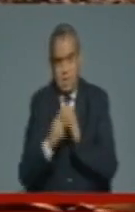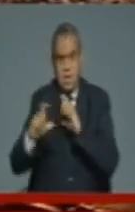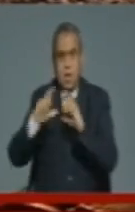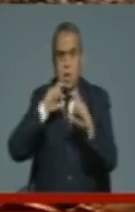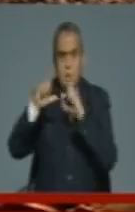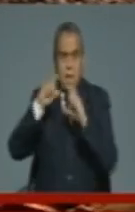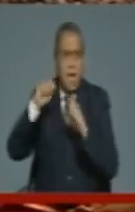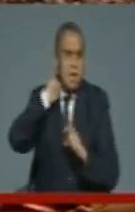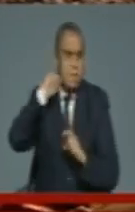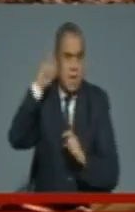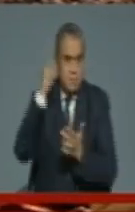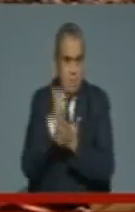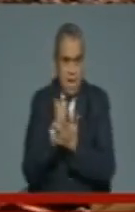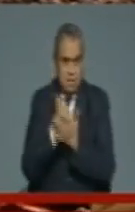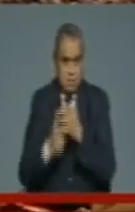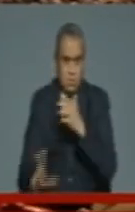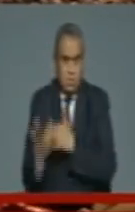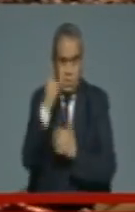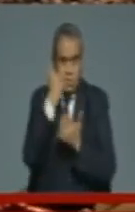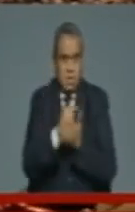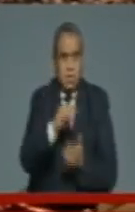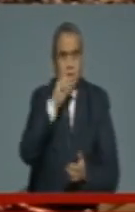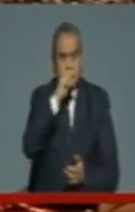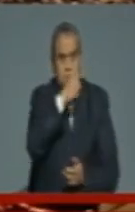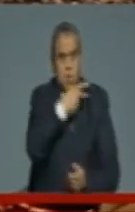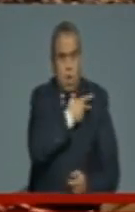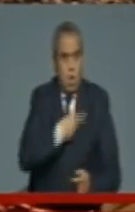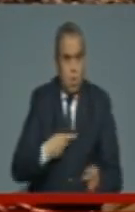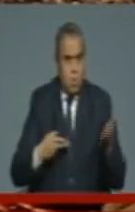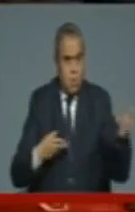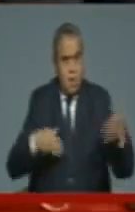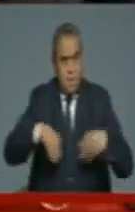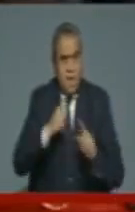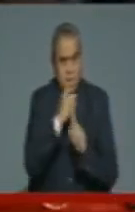والدكتور مصطفى والحكومة كده يعني. طيب